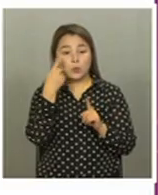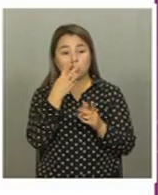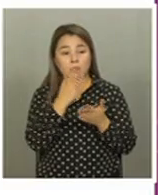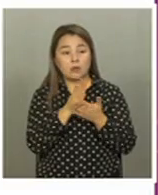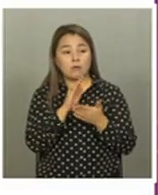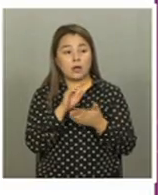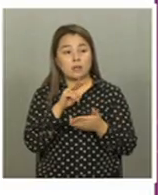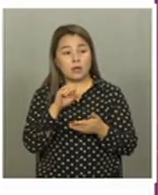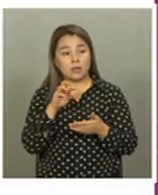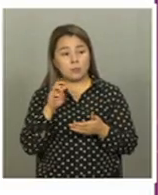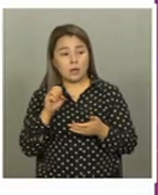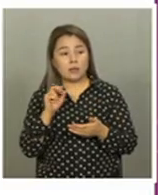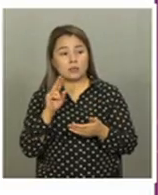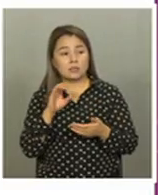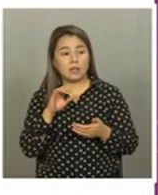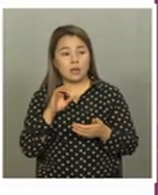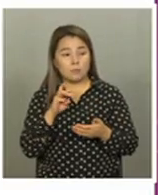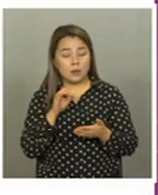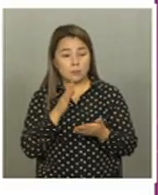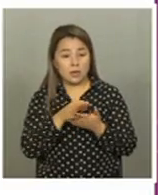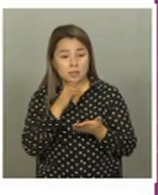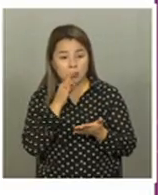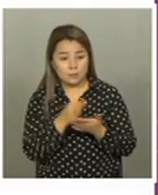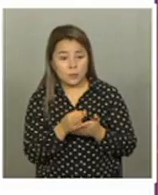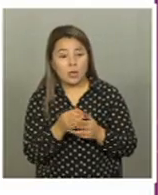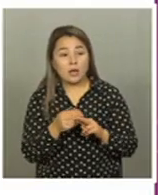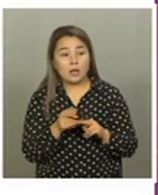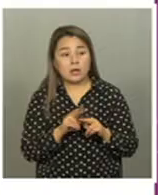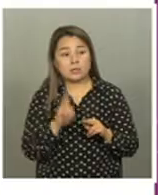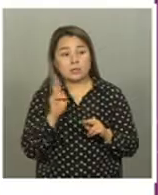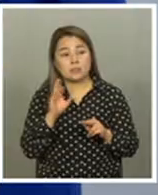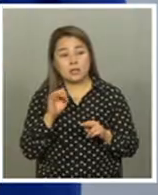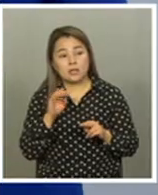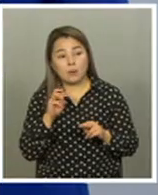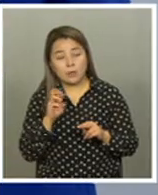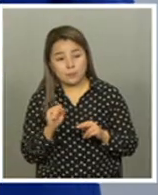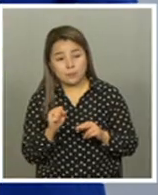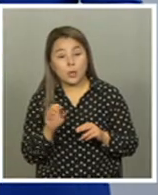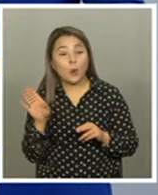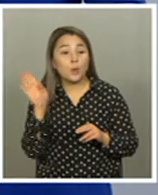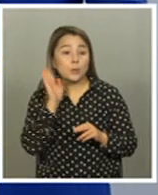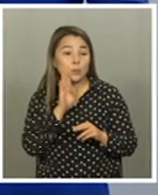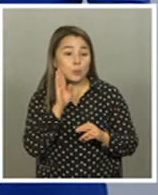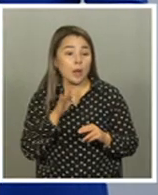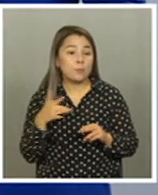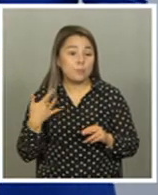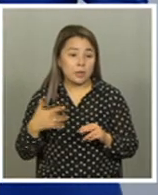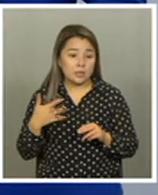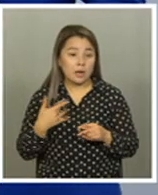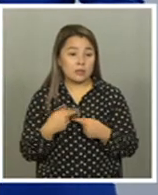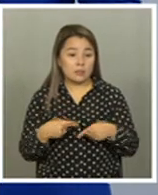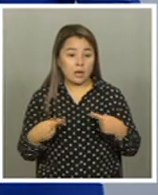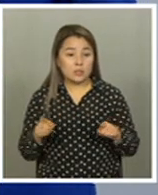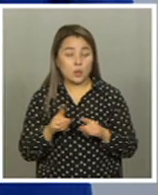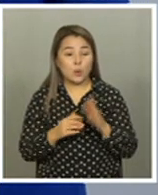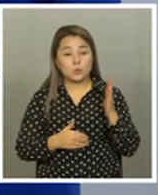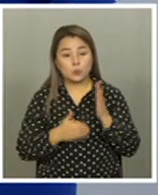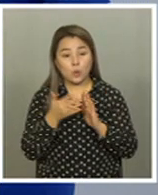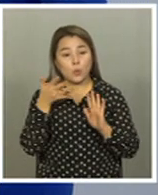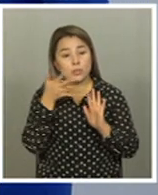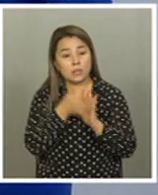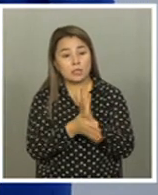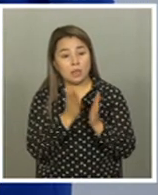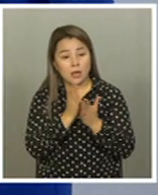және ксилема болады. Ксилема ол суды және минералды заттарды жоғары қарай өткізсе,